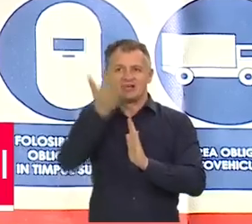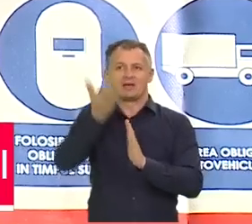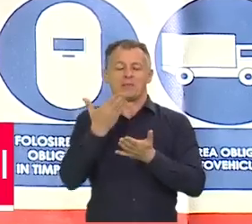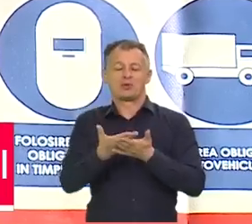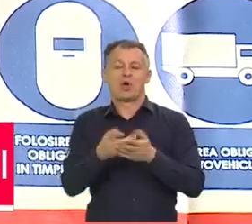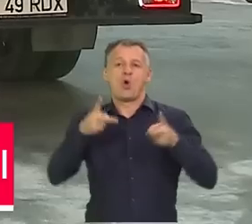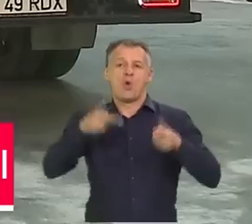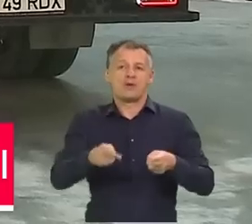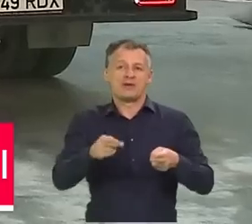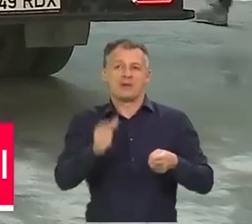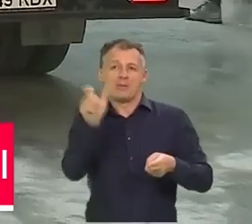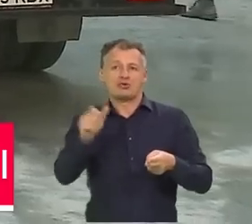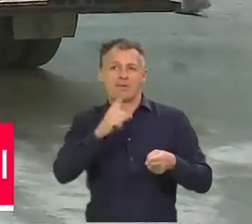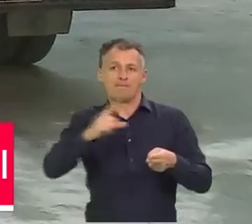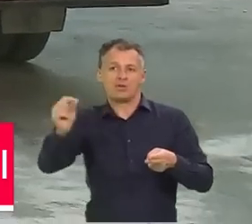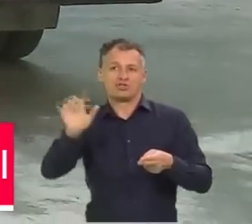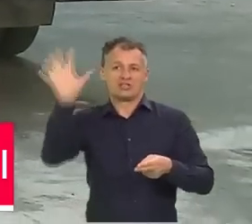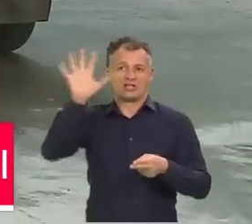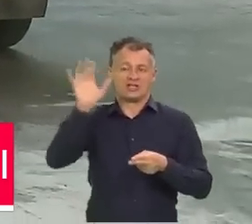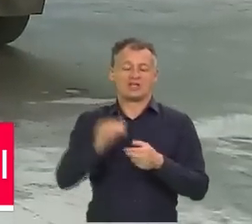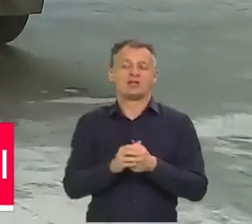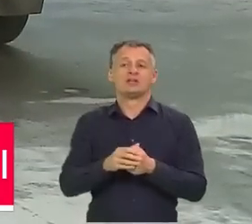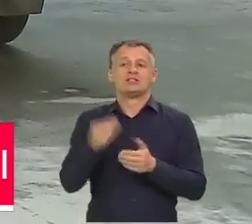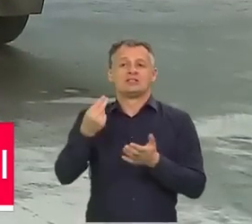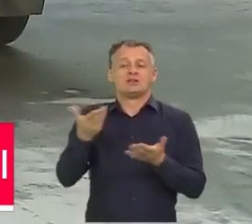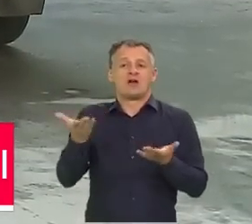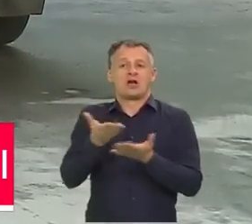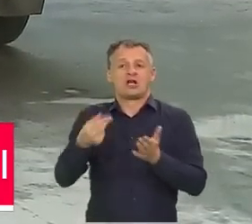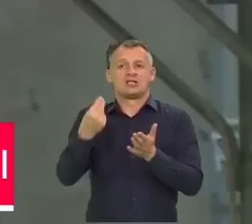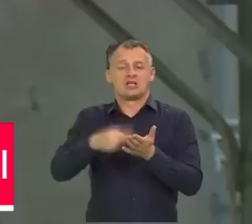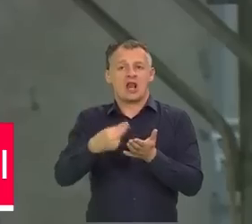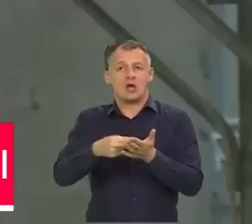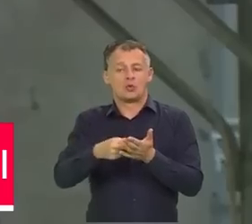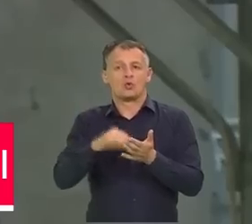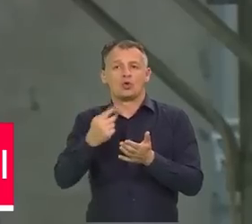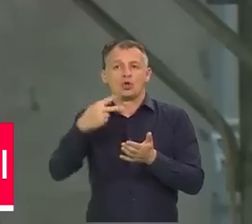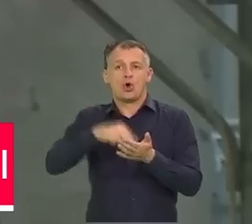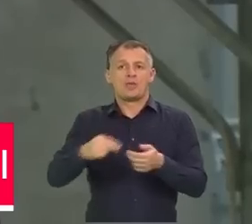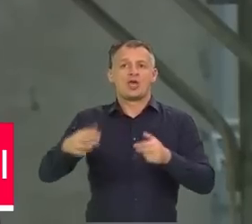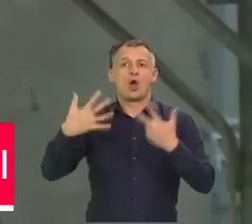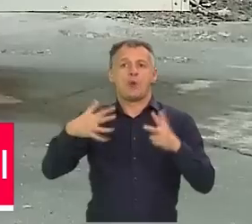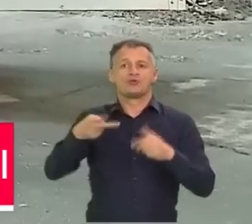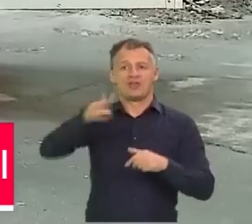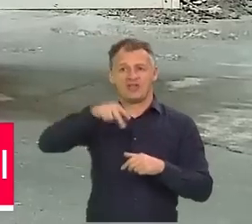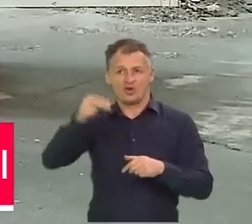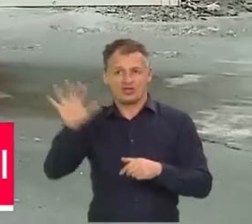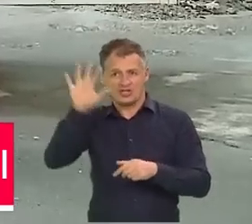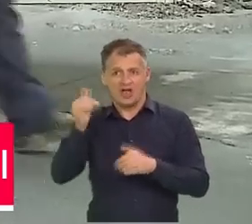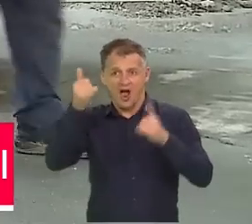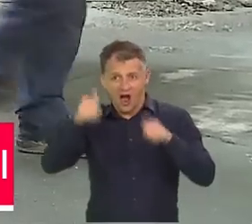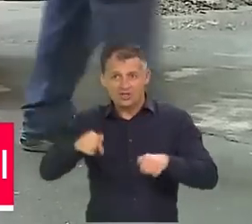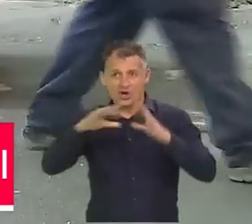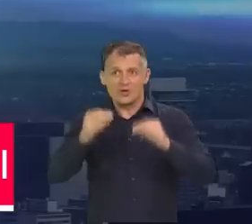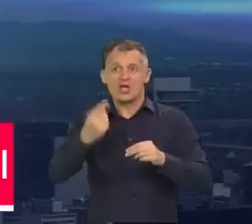exodul forței de muncă în afară. Asta în condițiile în care salariul mediu la nivel internațional este de 2.800 de euro, iar la noi de 1.300 de